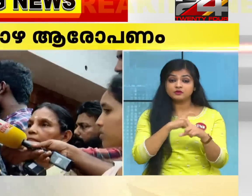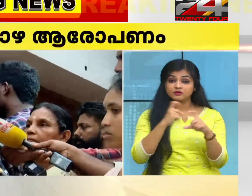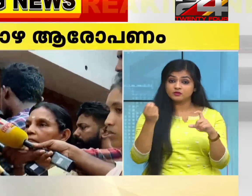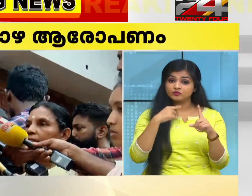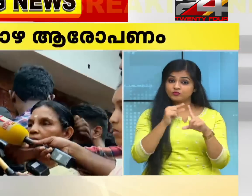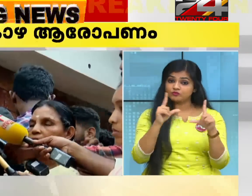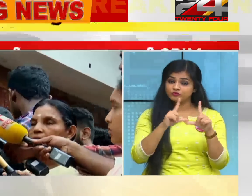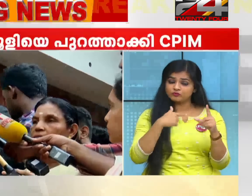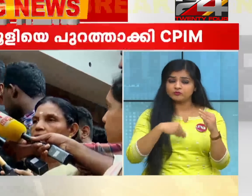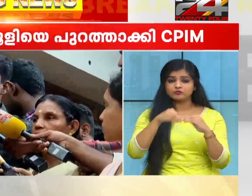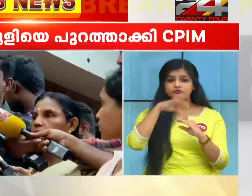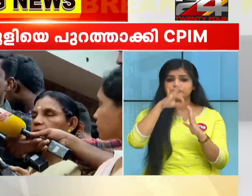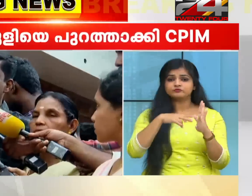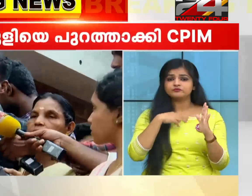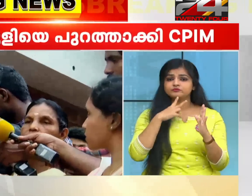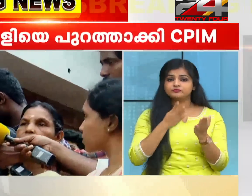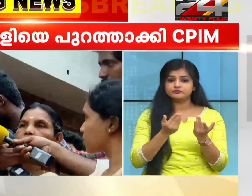ഒറ്റ കാര്യം കൂടി ചോദിച്ചോട്ടെ പ്രമോദേ.